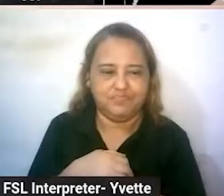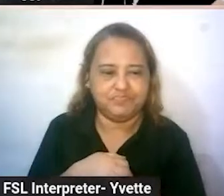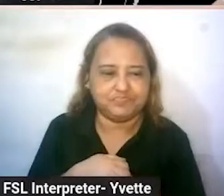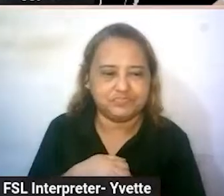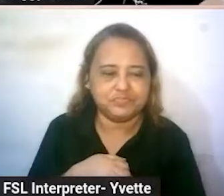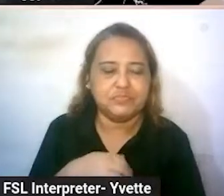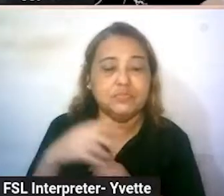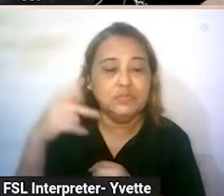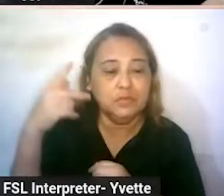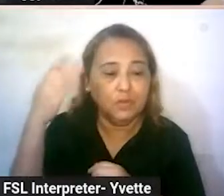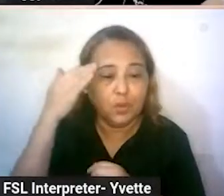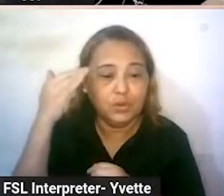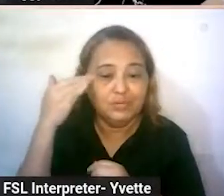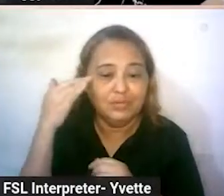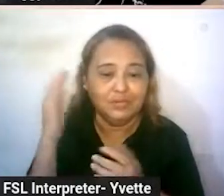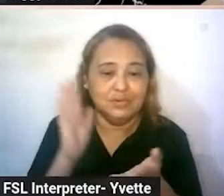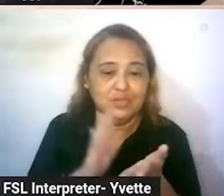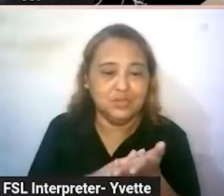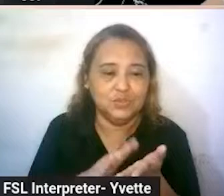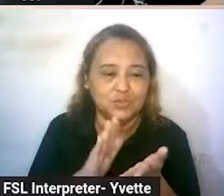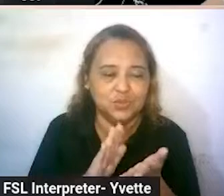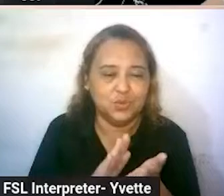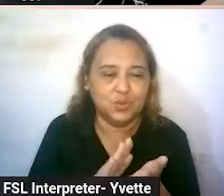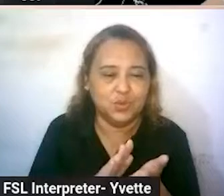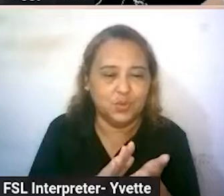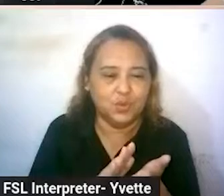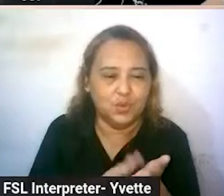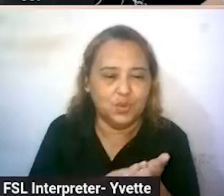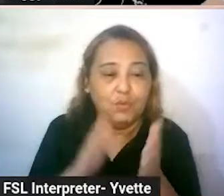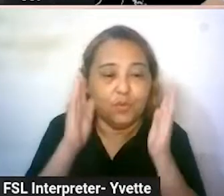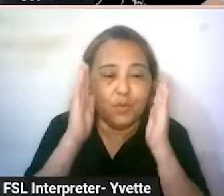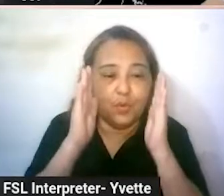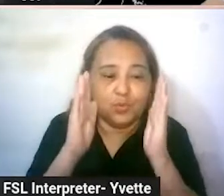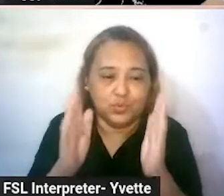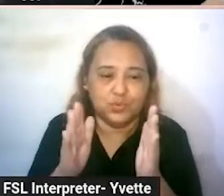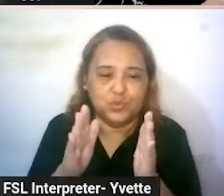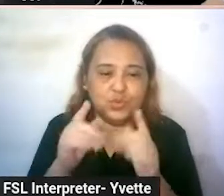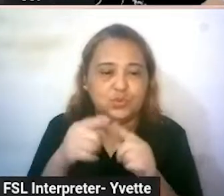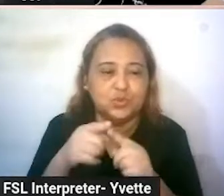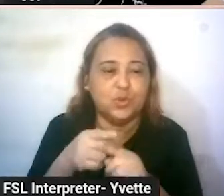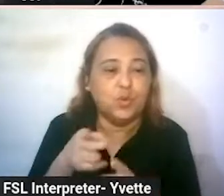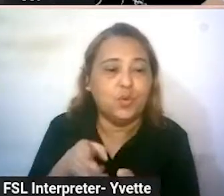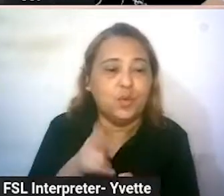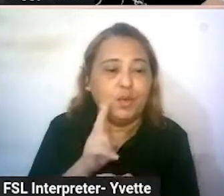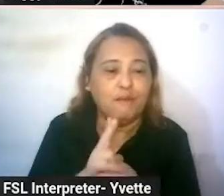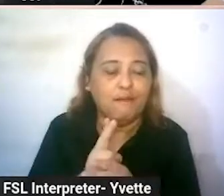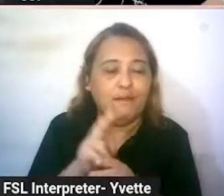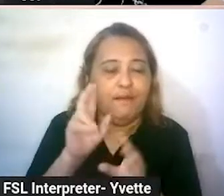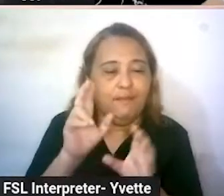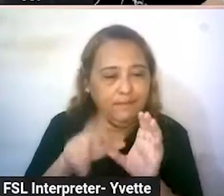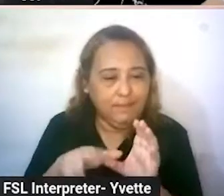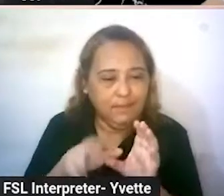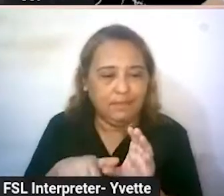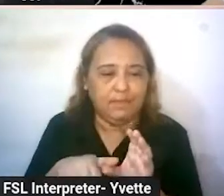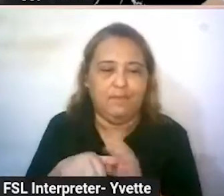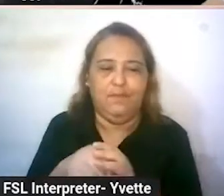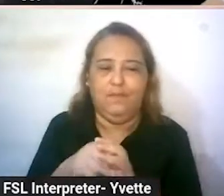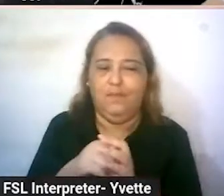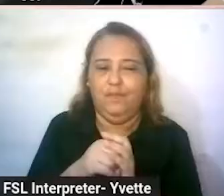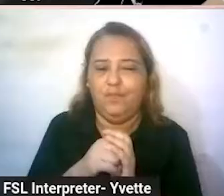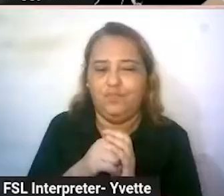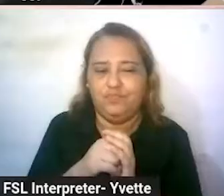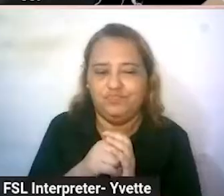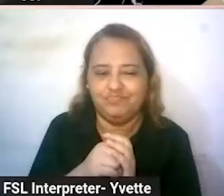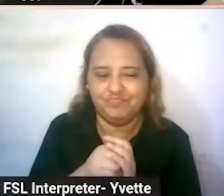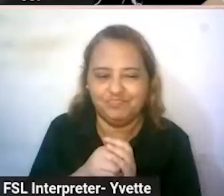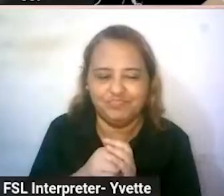Korean school na ang kwan nila, focus nila is to hire persons with disabilities na kayang magturo ng